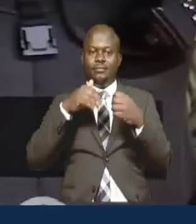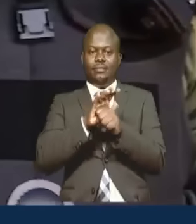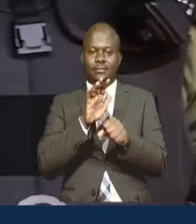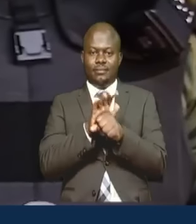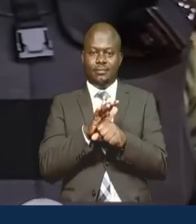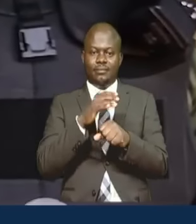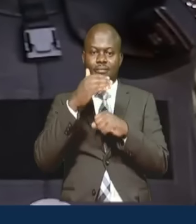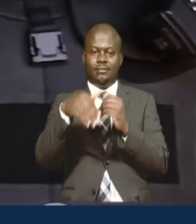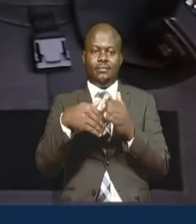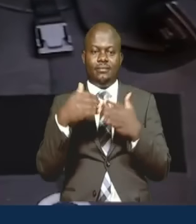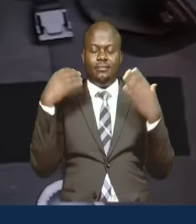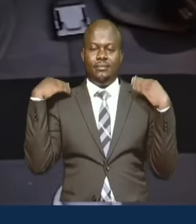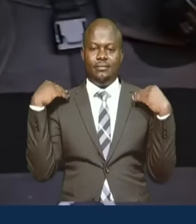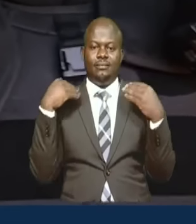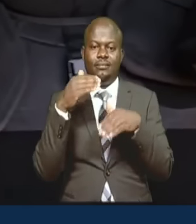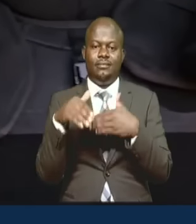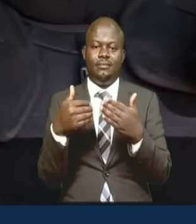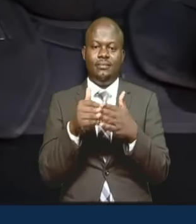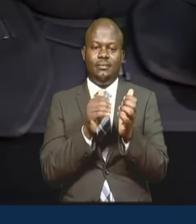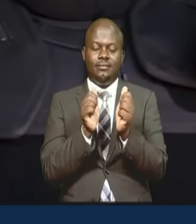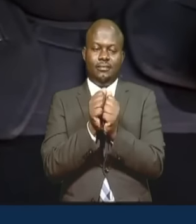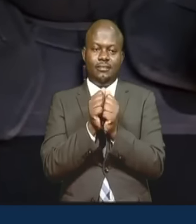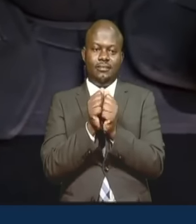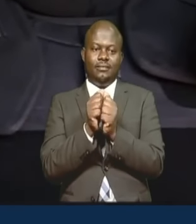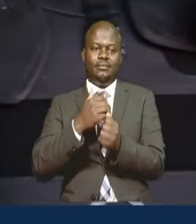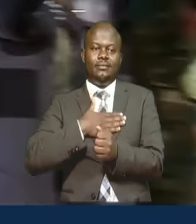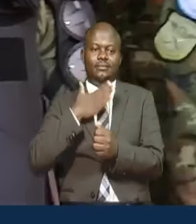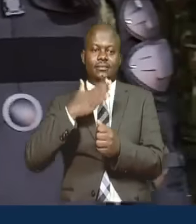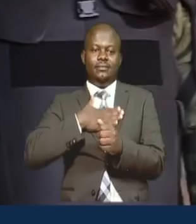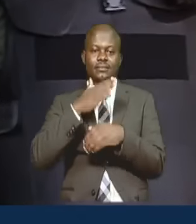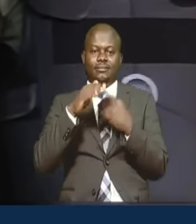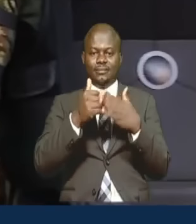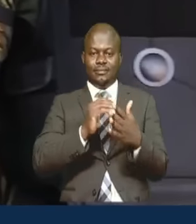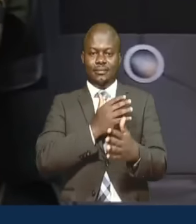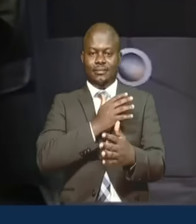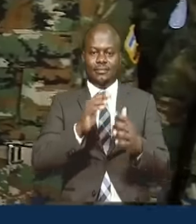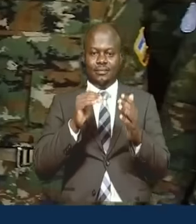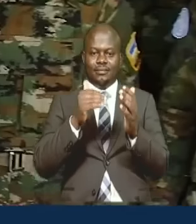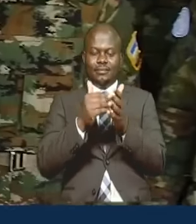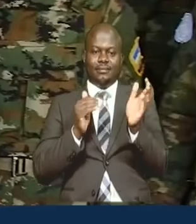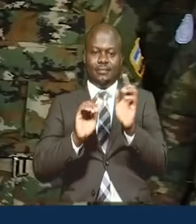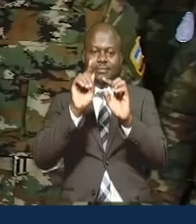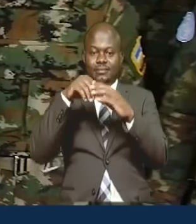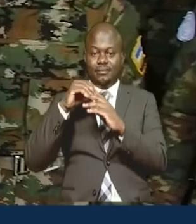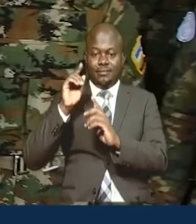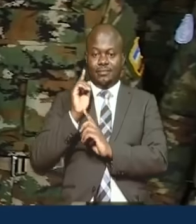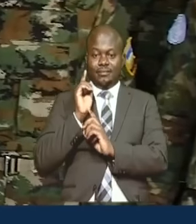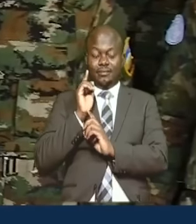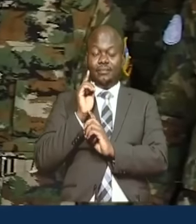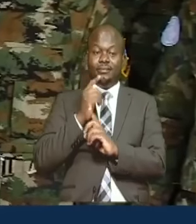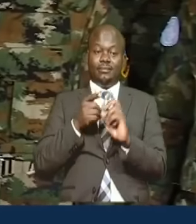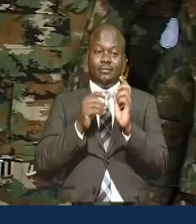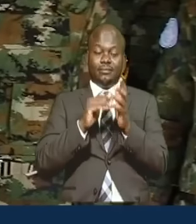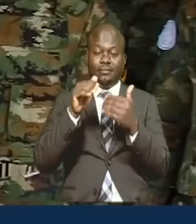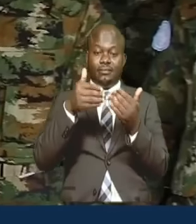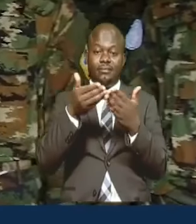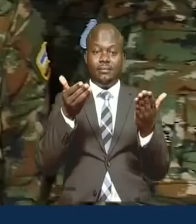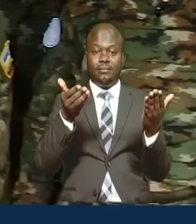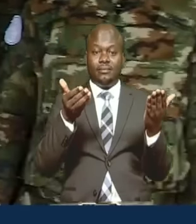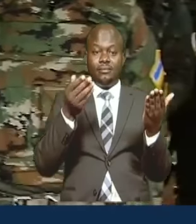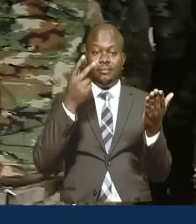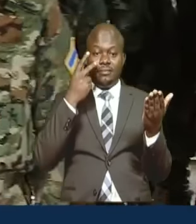babanza kwitoza babanza kwishima nyine gushyiraho ka morale imbere yuko bajya gucunga gukora patrol uyu